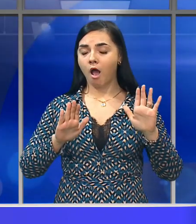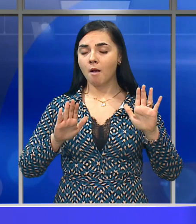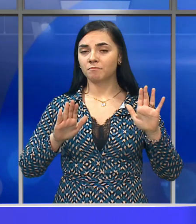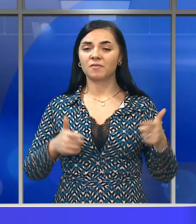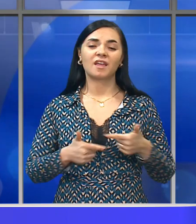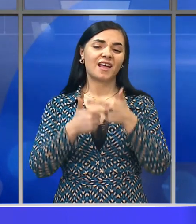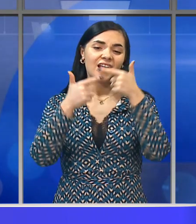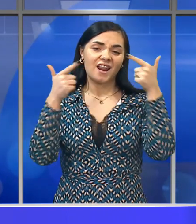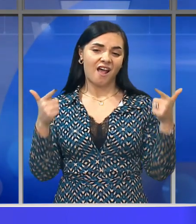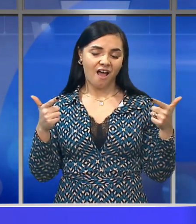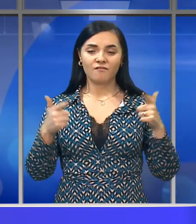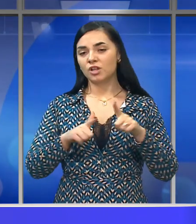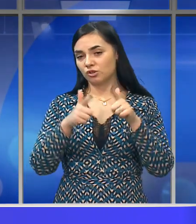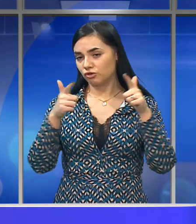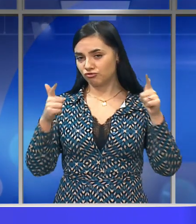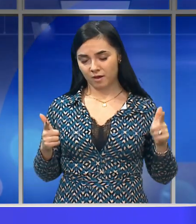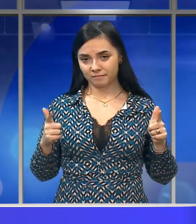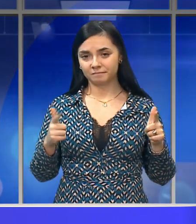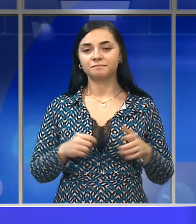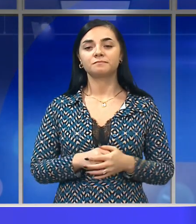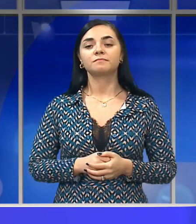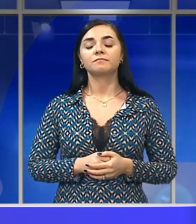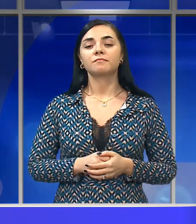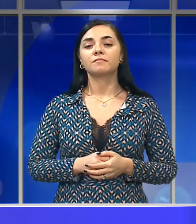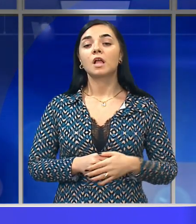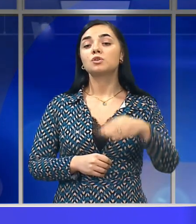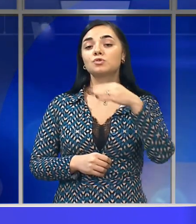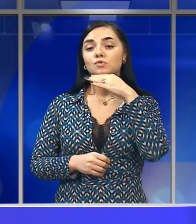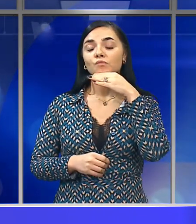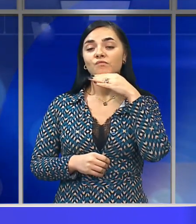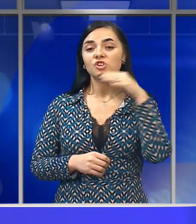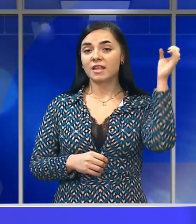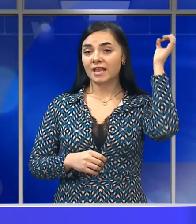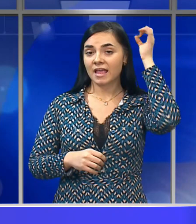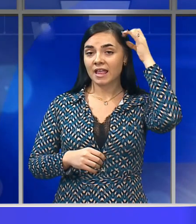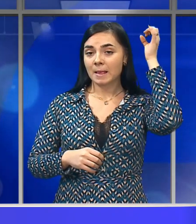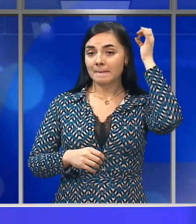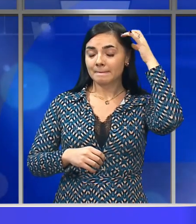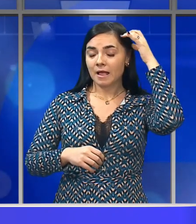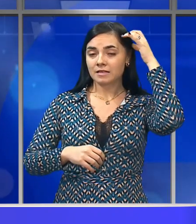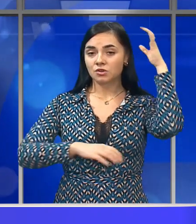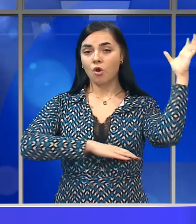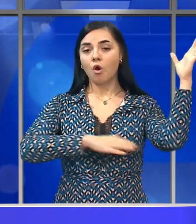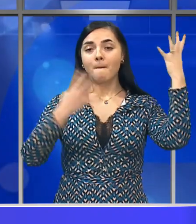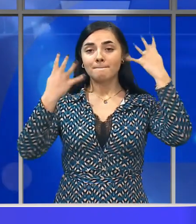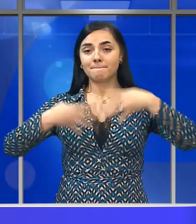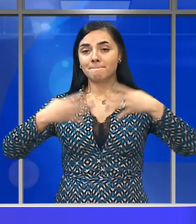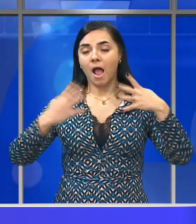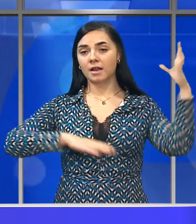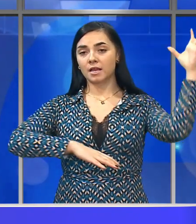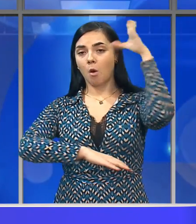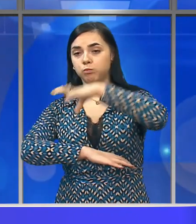richiedere un intervento complesso sarà sufficiente un riposizionamento tramite